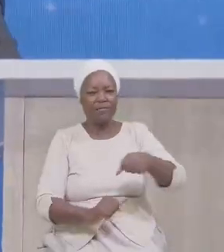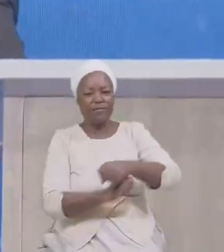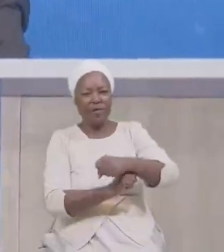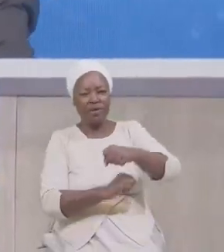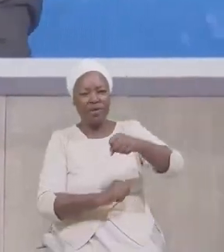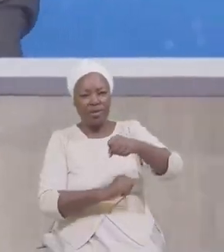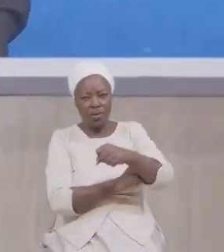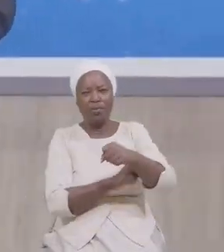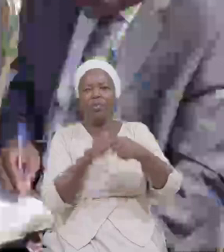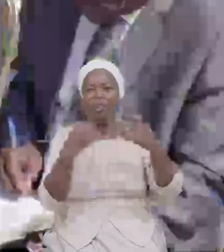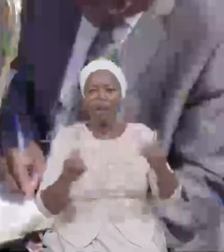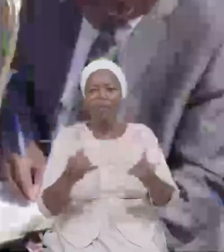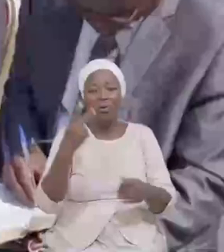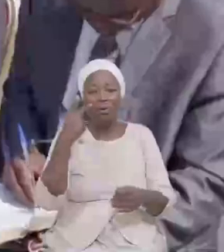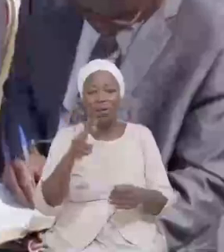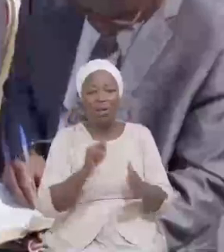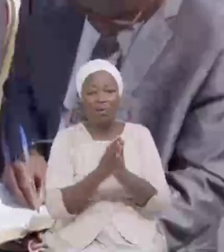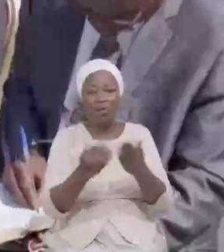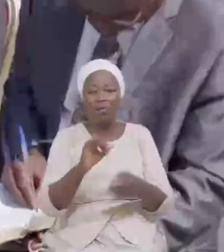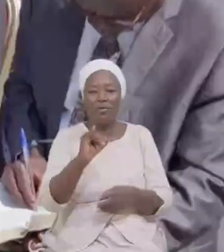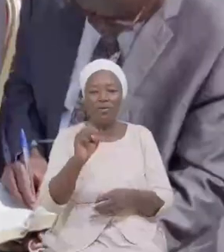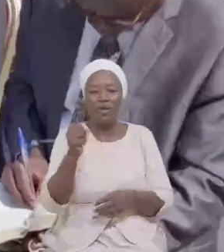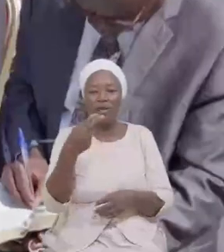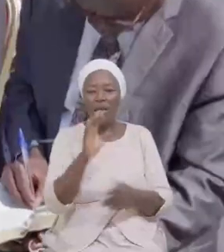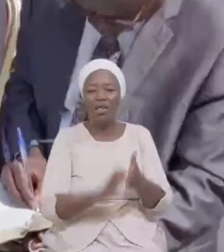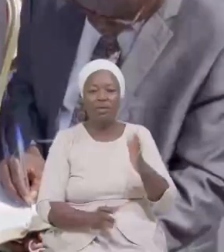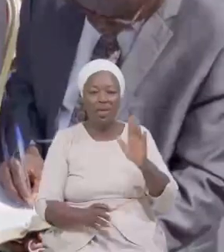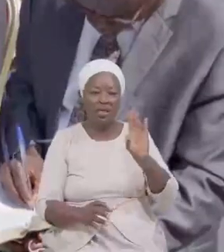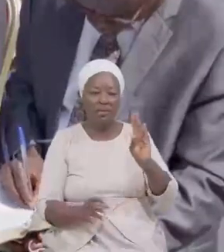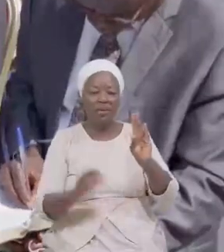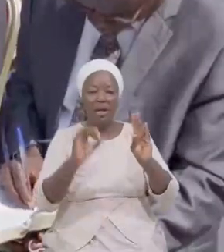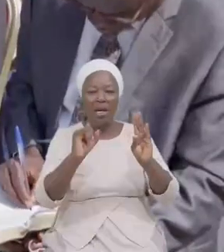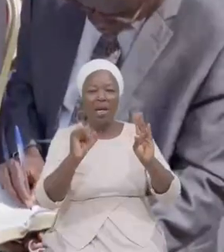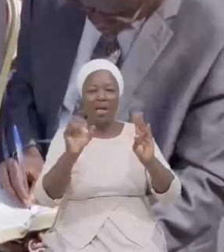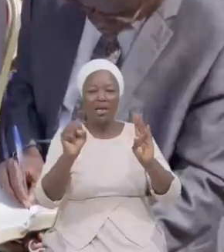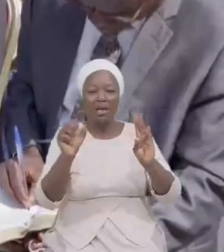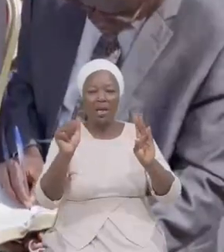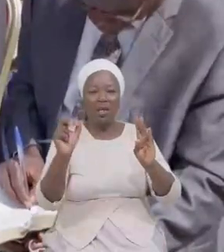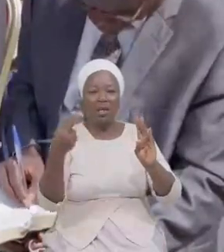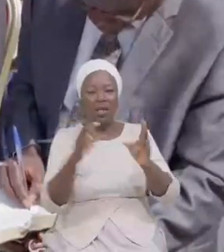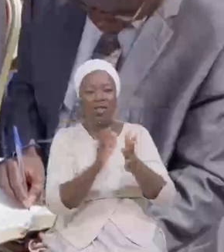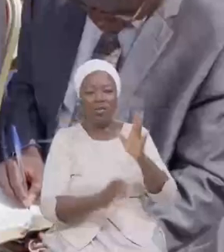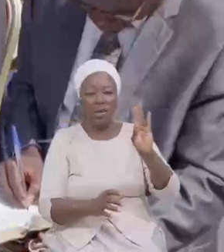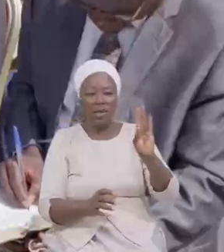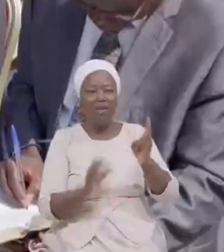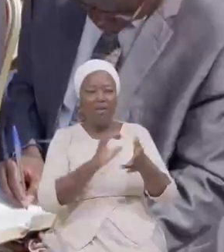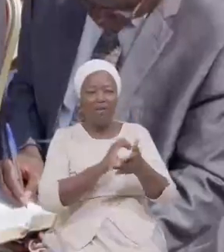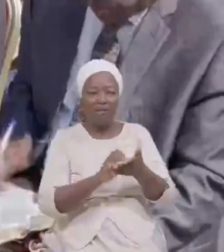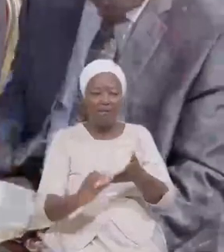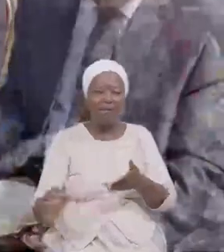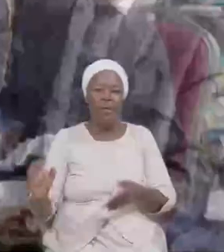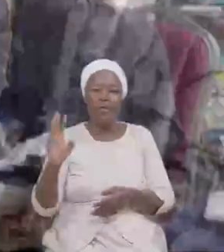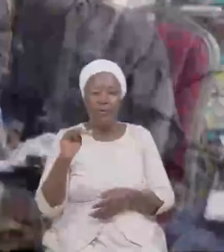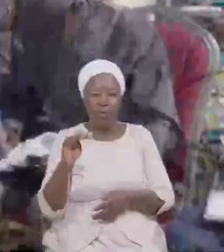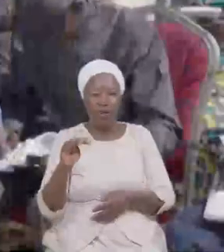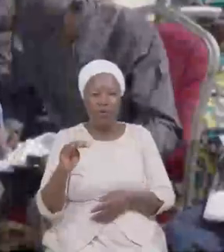Voyons Ésaïe au chapitre 7, verset 14. Ésaïe nous dit de